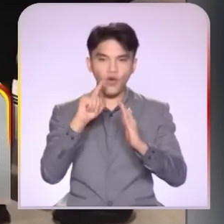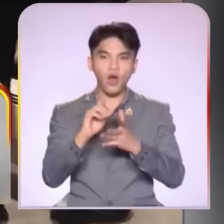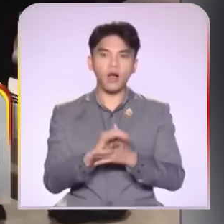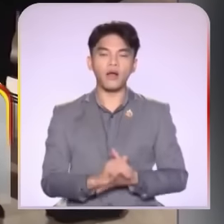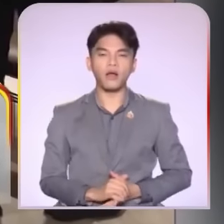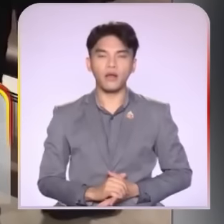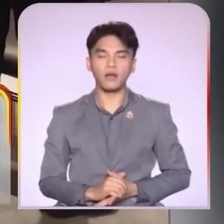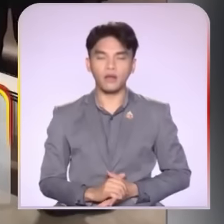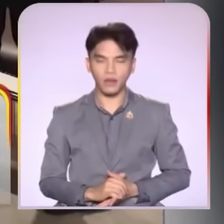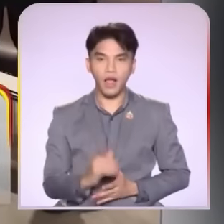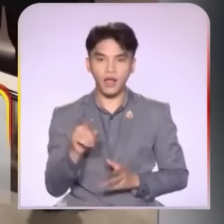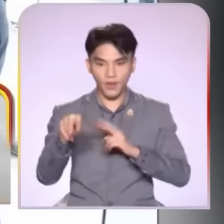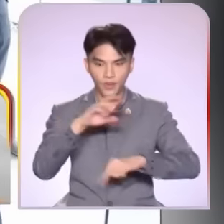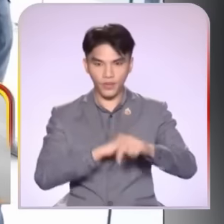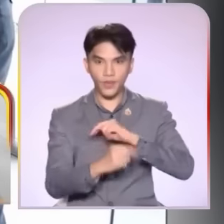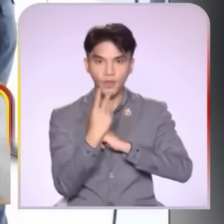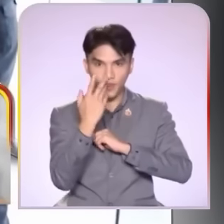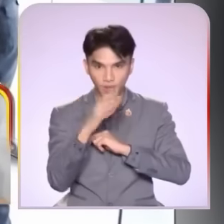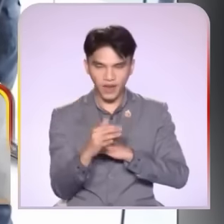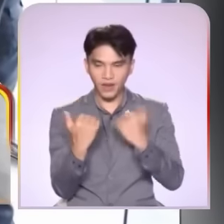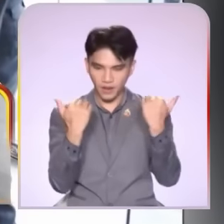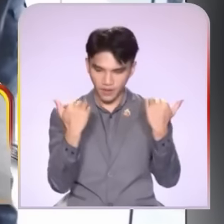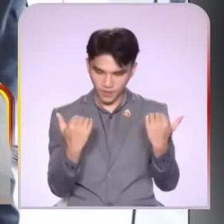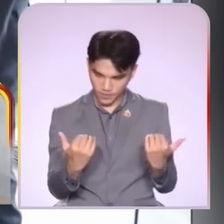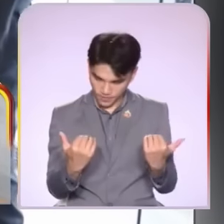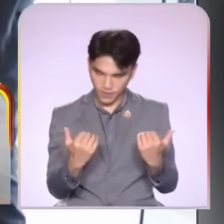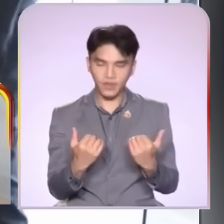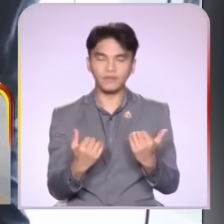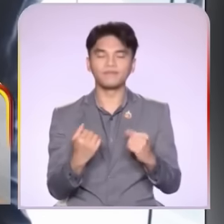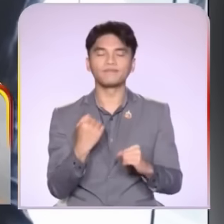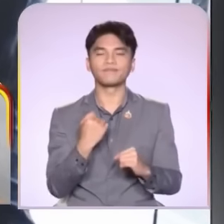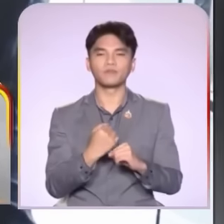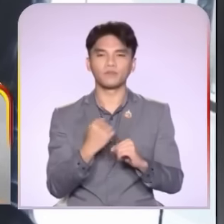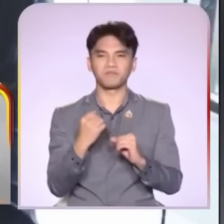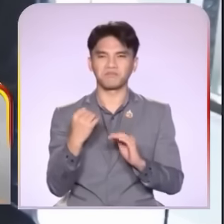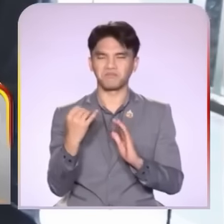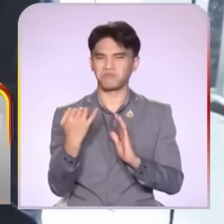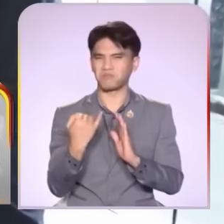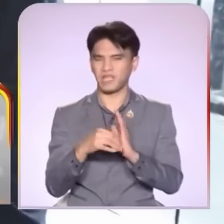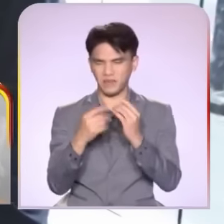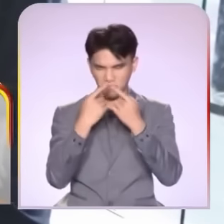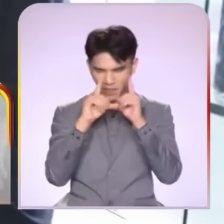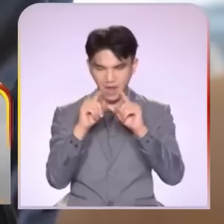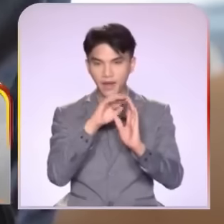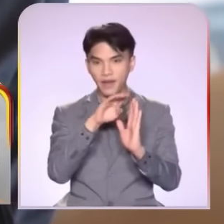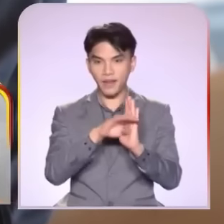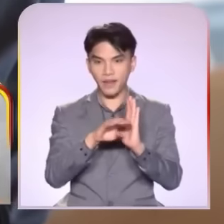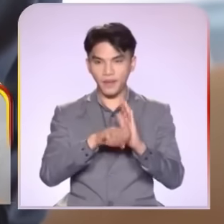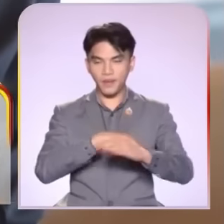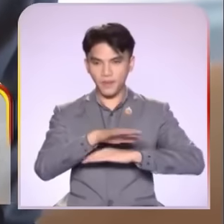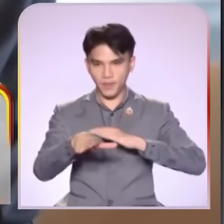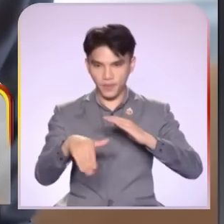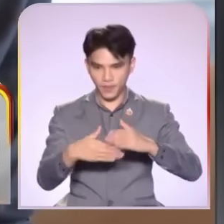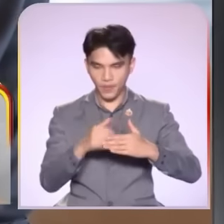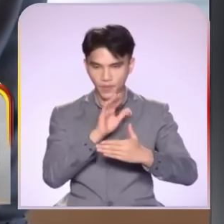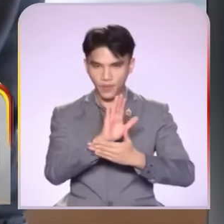นและมีการตรวจสอบพบว่ามีการทำธุรกิจแบบผิดปกตินะคะอันนี้เป็นข้อมูลที่ เ